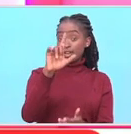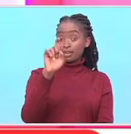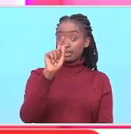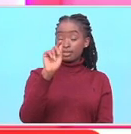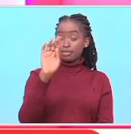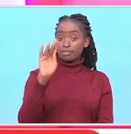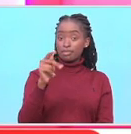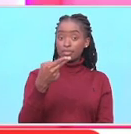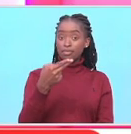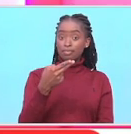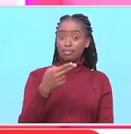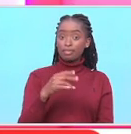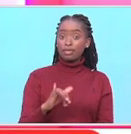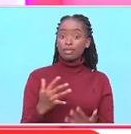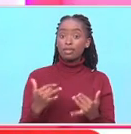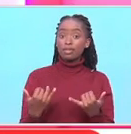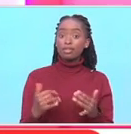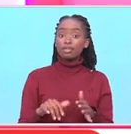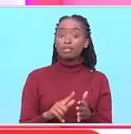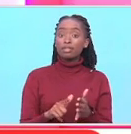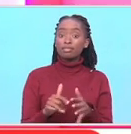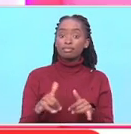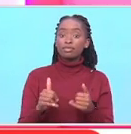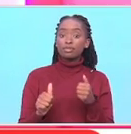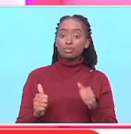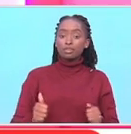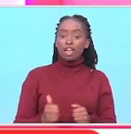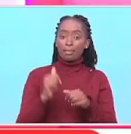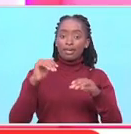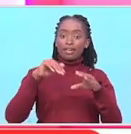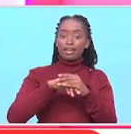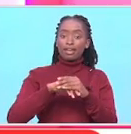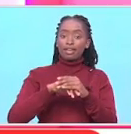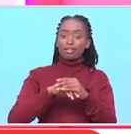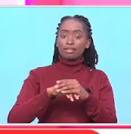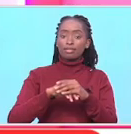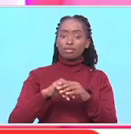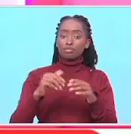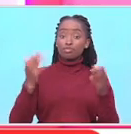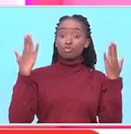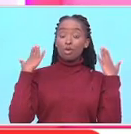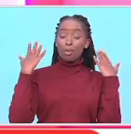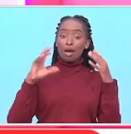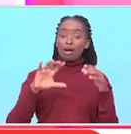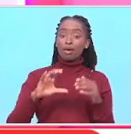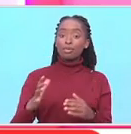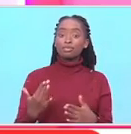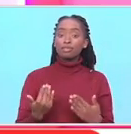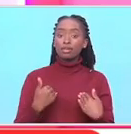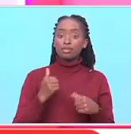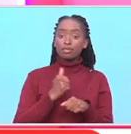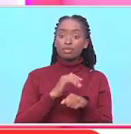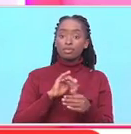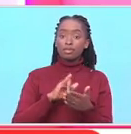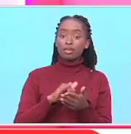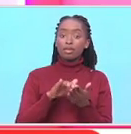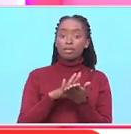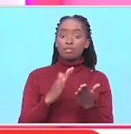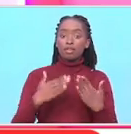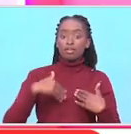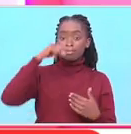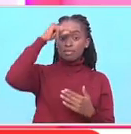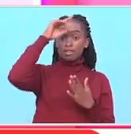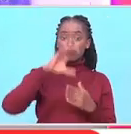Mjadala mkali unaendelea katika bunge la kaunti ya Nyamira, wakilishi wadi wakijadili hoja ya kumng'atua mamlakani gavana wa kaunti